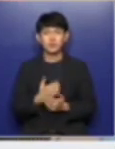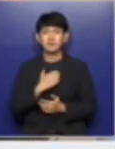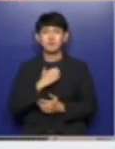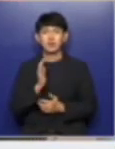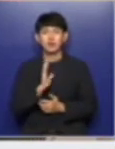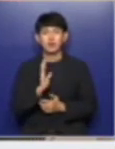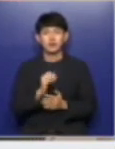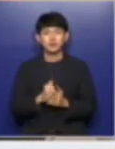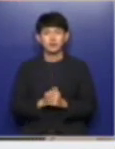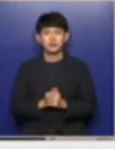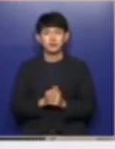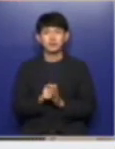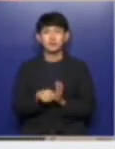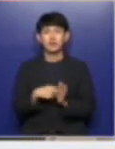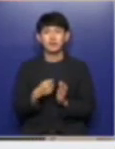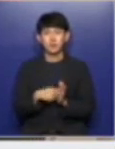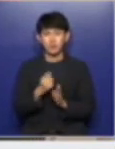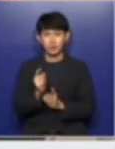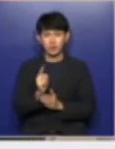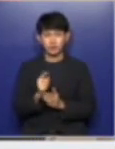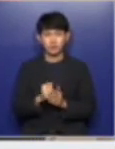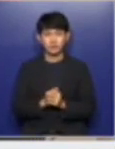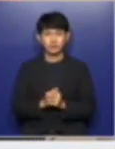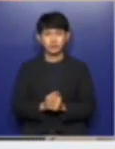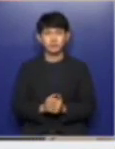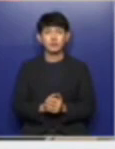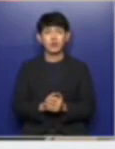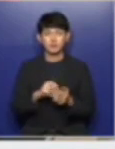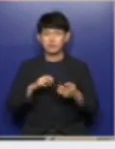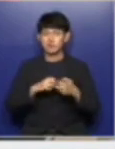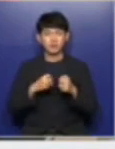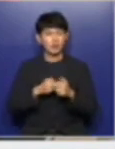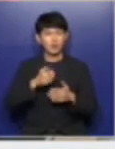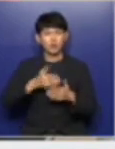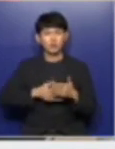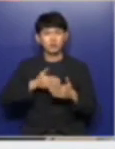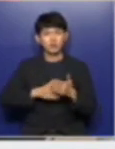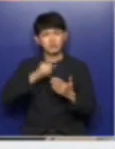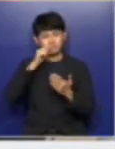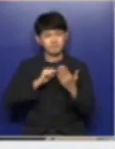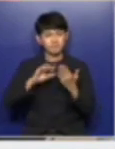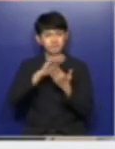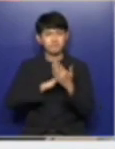ครับเพราะว่าตรงนี้แหละผมคือว่าอุปสรรคใหญ่ของการพัฒนาประเทศเลย